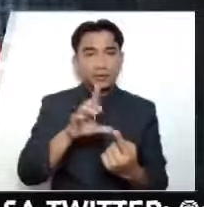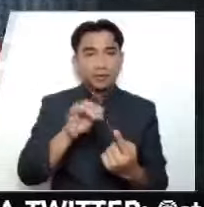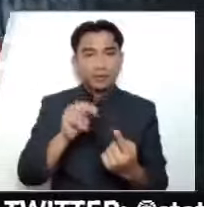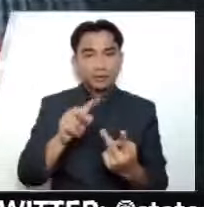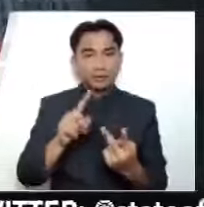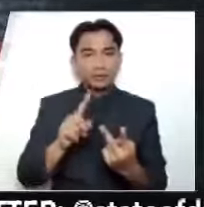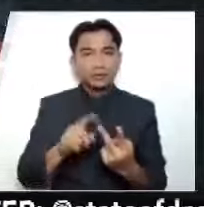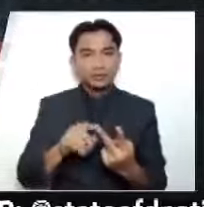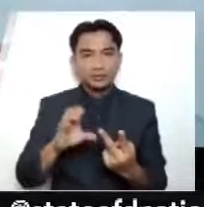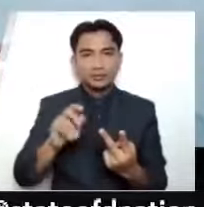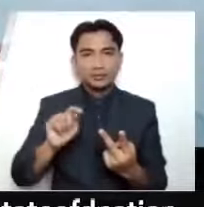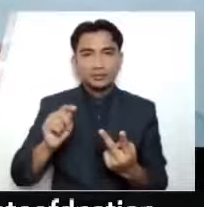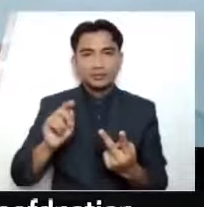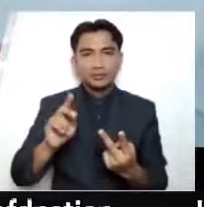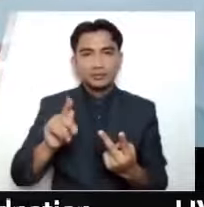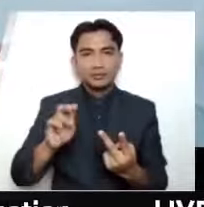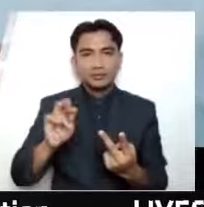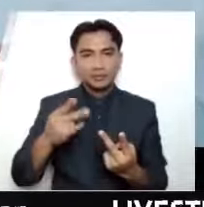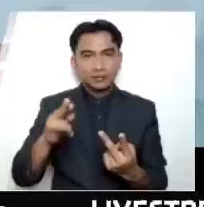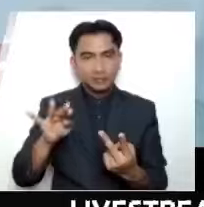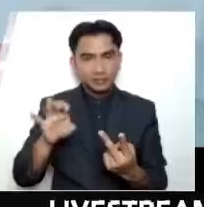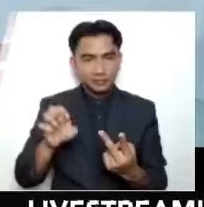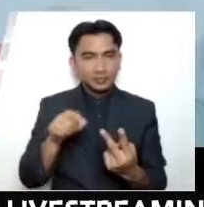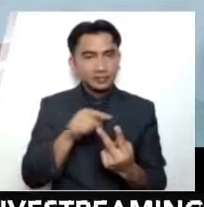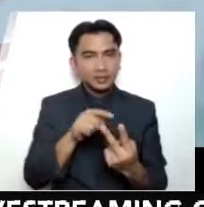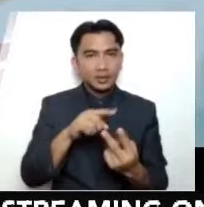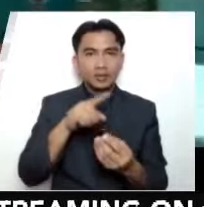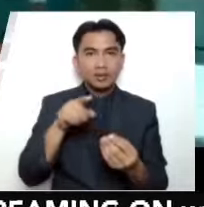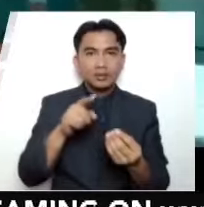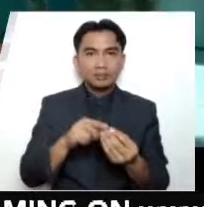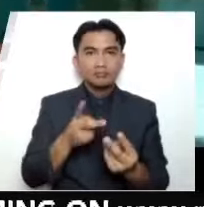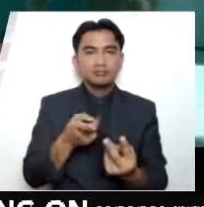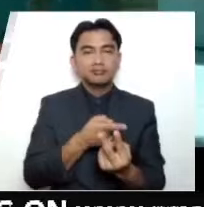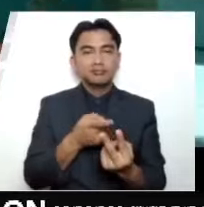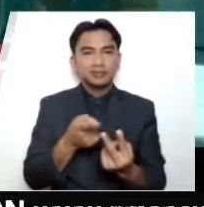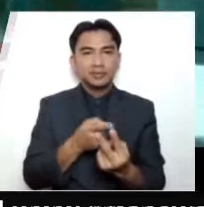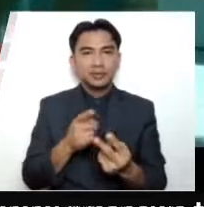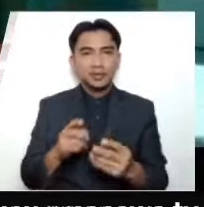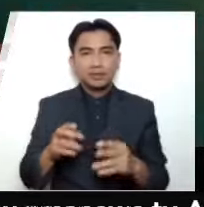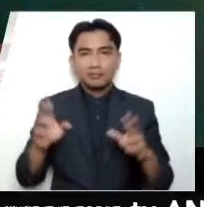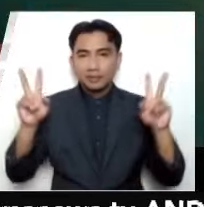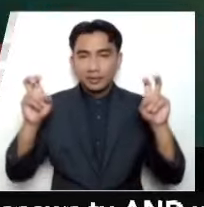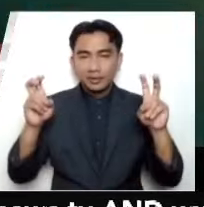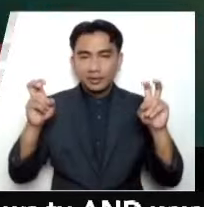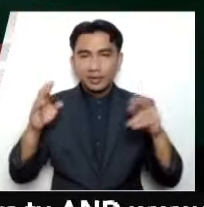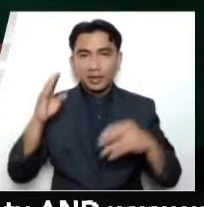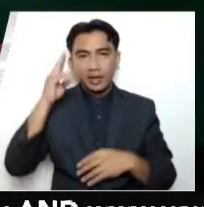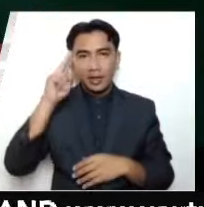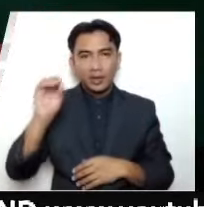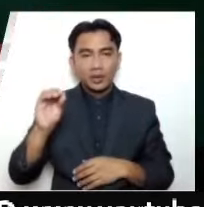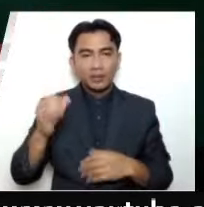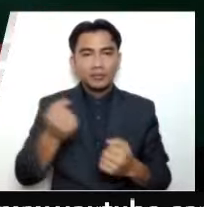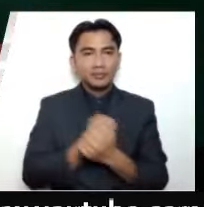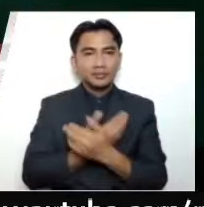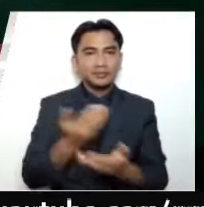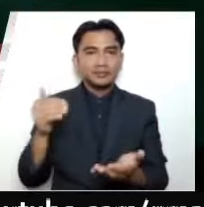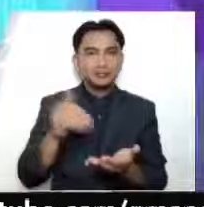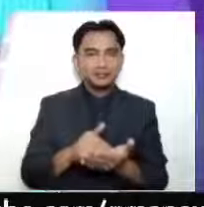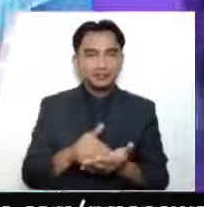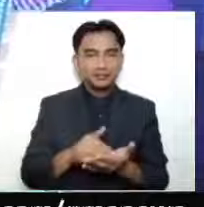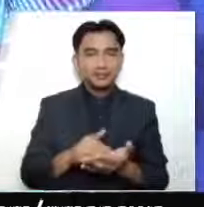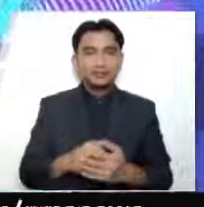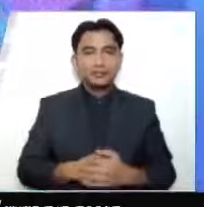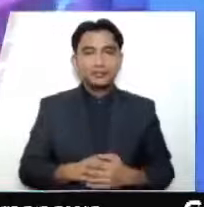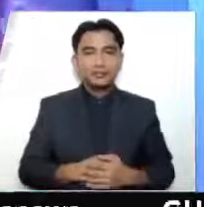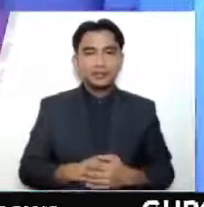GMA Network Center para sa promotion ng Hello Love Again na collaboration ng GMA Pictures at Star Cinema.